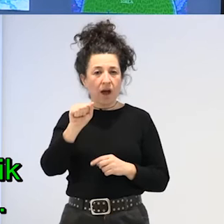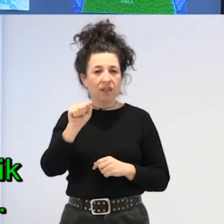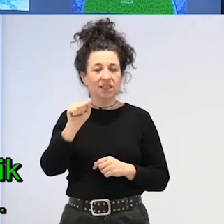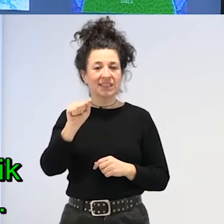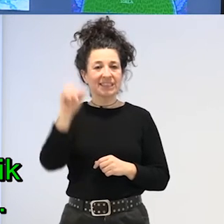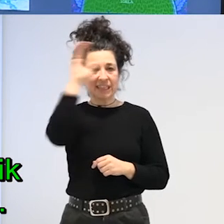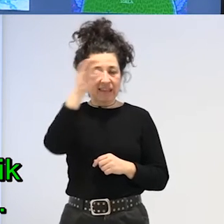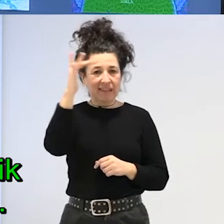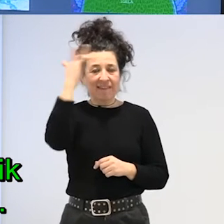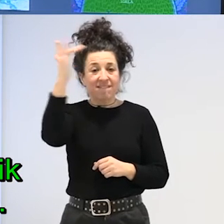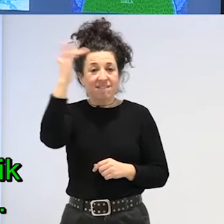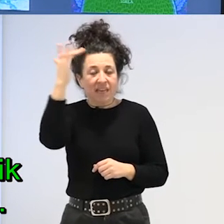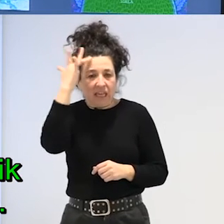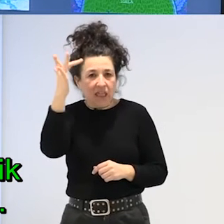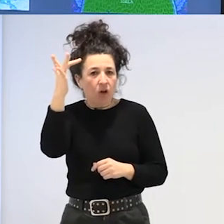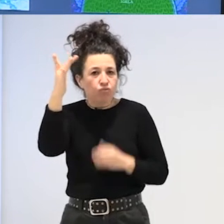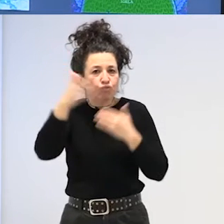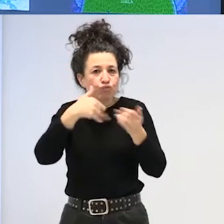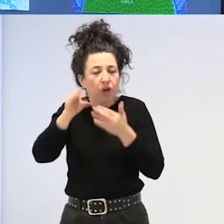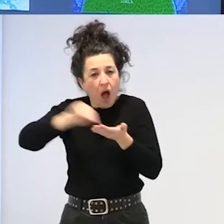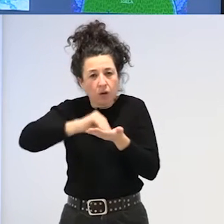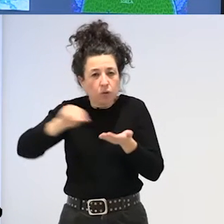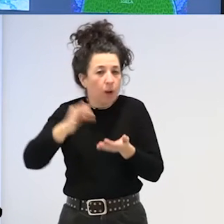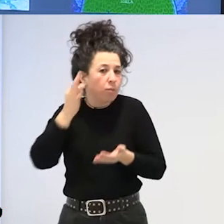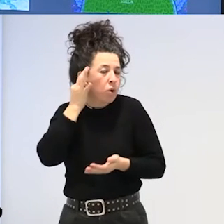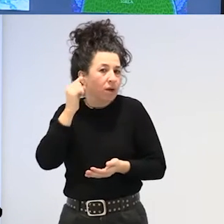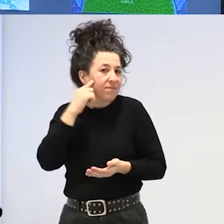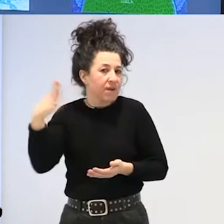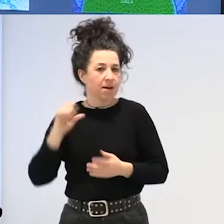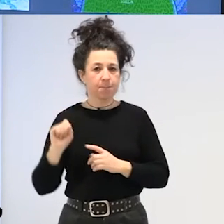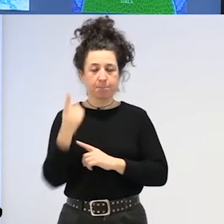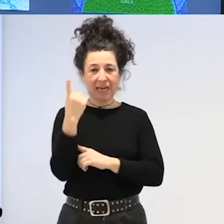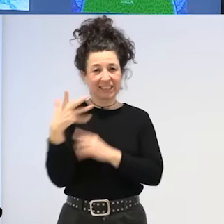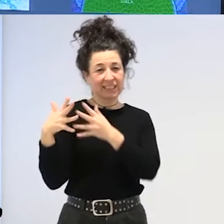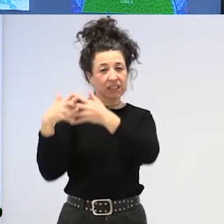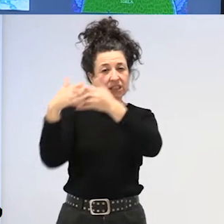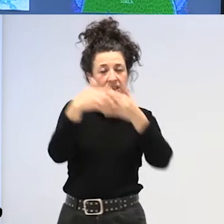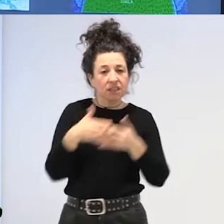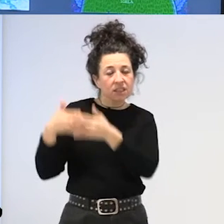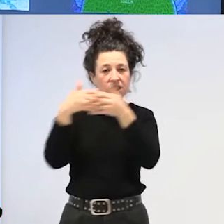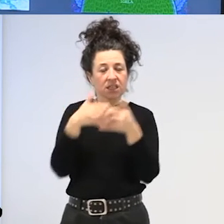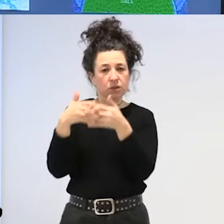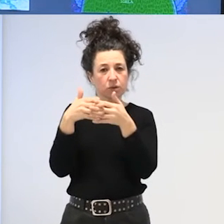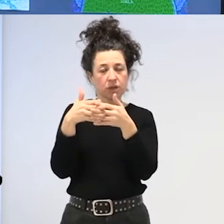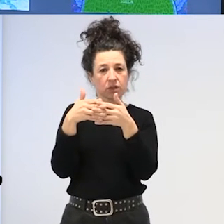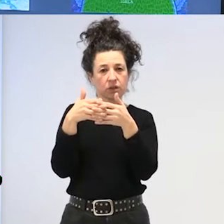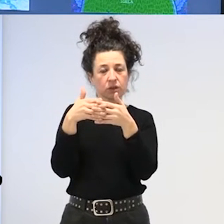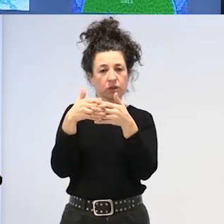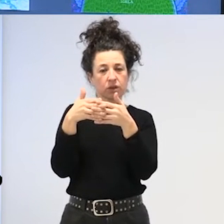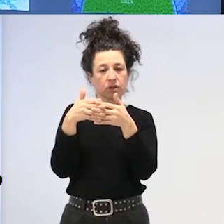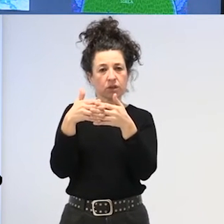fikzioaren emakumerik ospetsuena esango genuke, eta estatu batuetako ez bakarrik zientzia fikzioan,